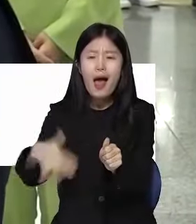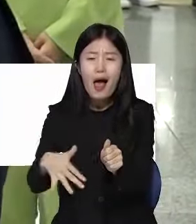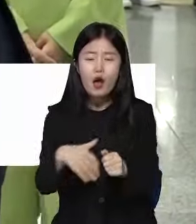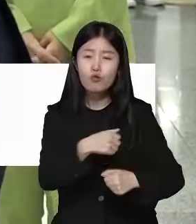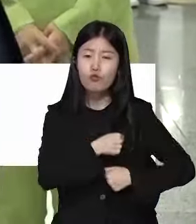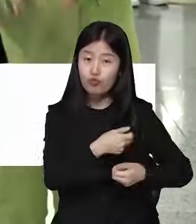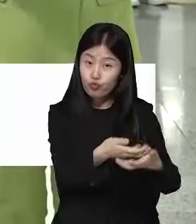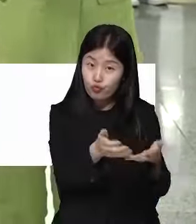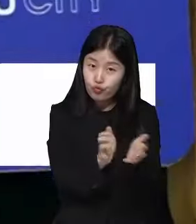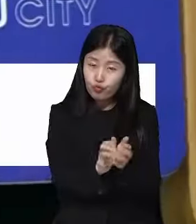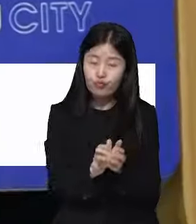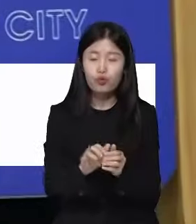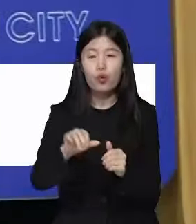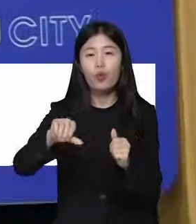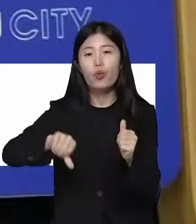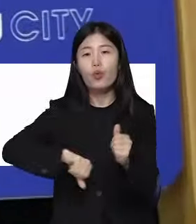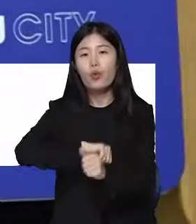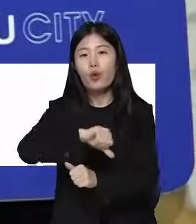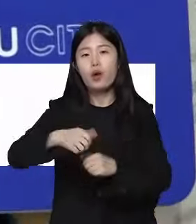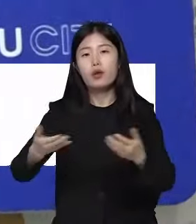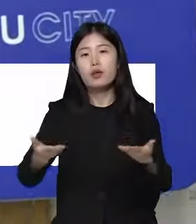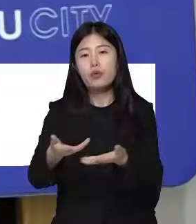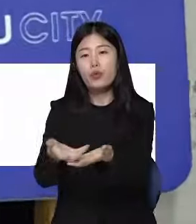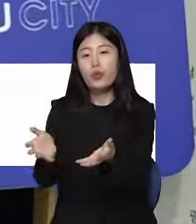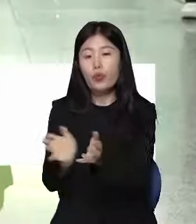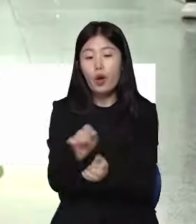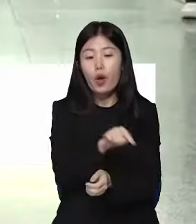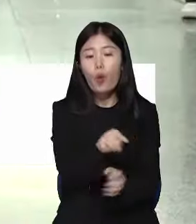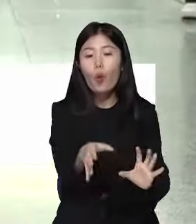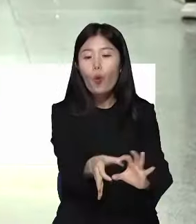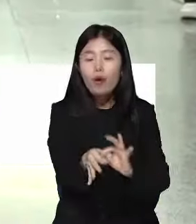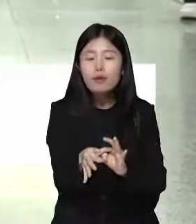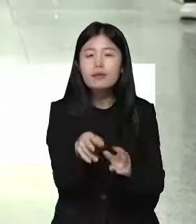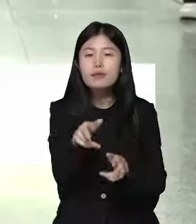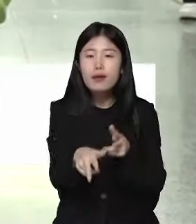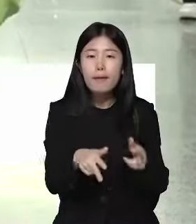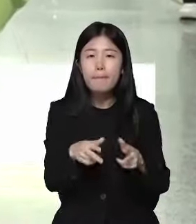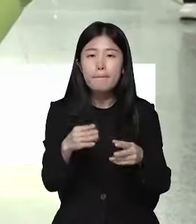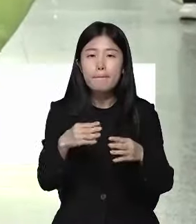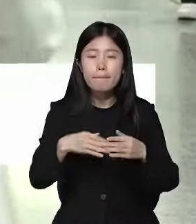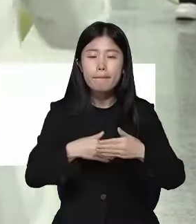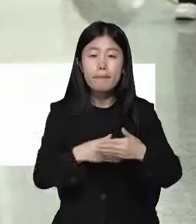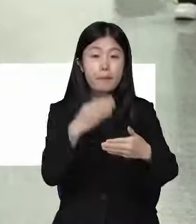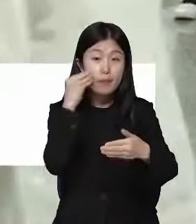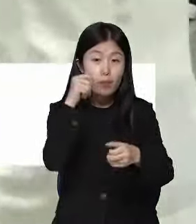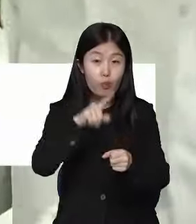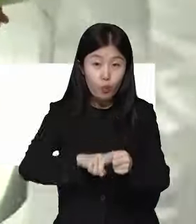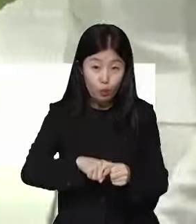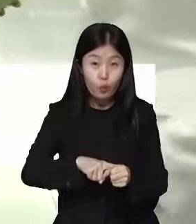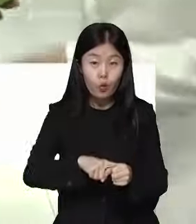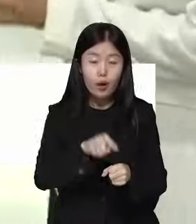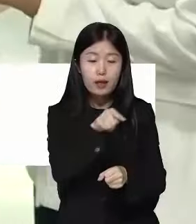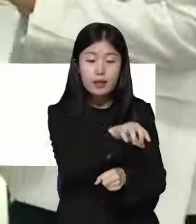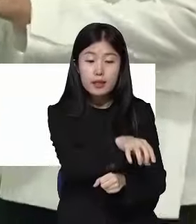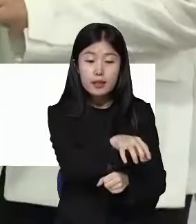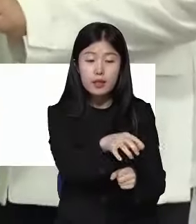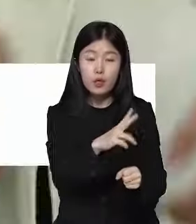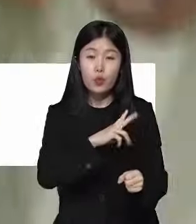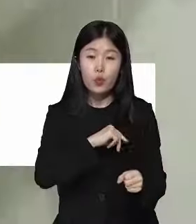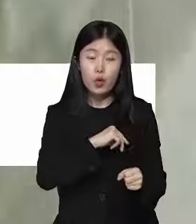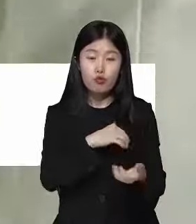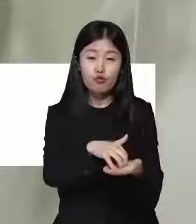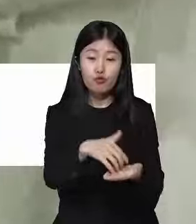국방위원회와 환경노동위원회 현안을 원활하게 추진하기 위해 이들 상임위 국회의원 6명을 팀 광주